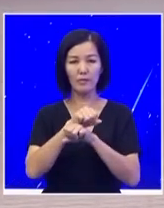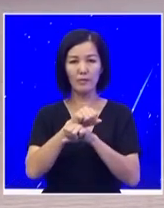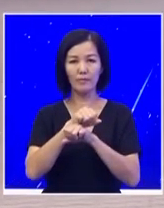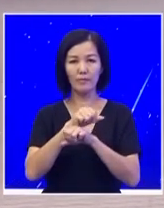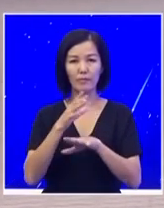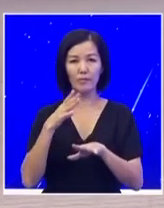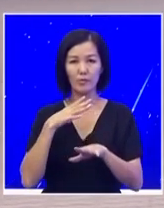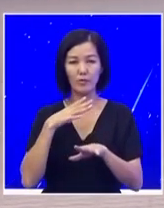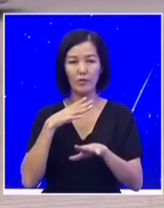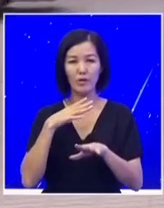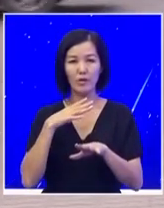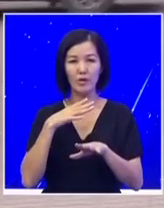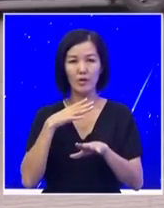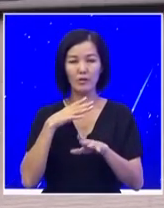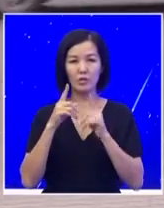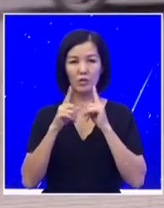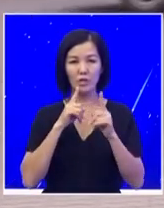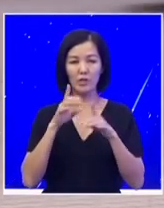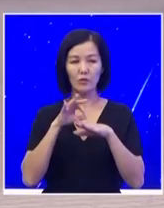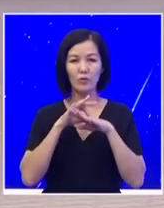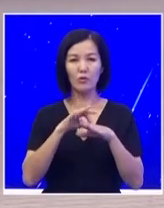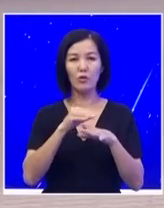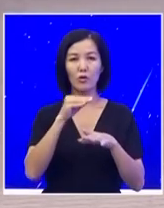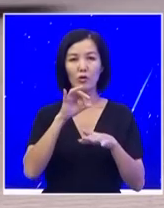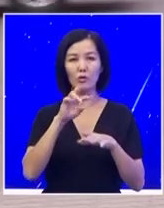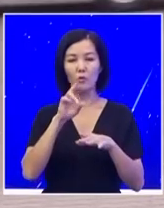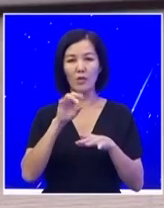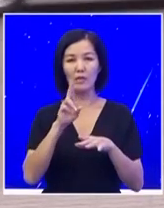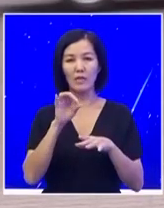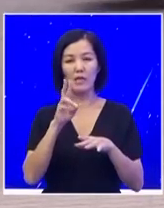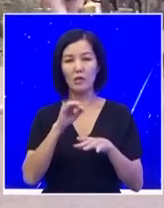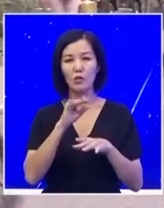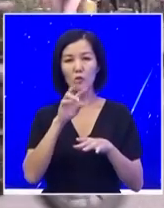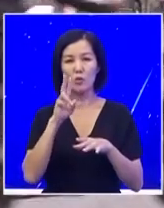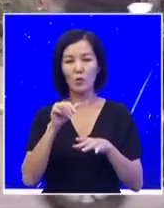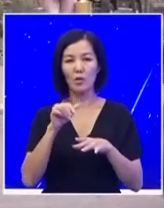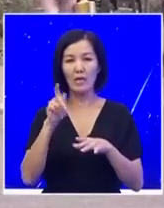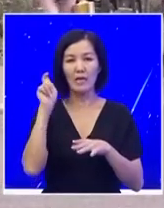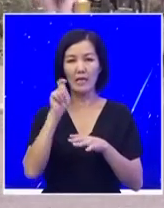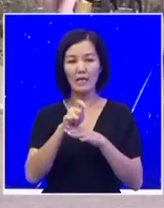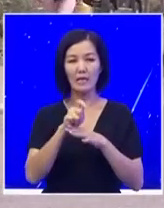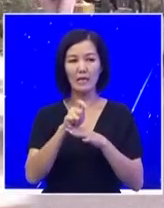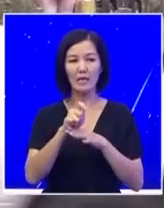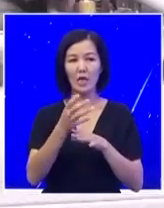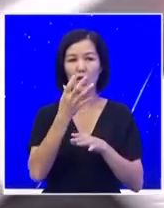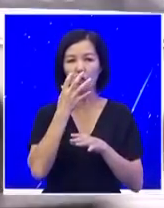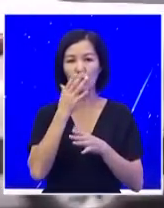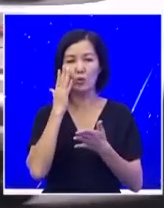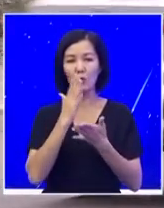жылап, сонда айтқандар ғой, Жолан келді, жол келді деп. Жолан келді, жылу келді